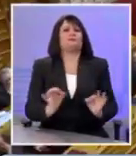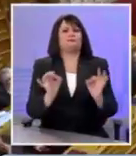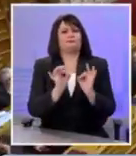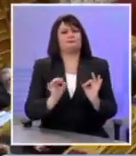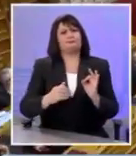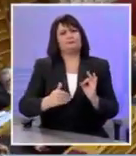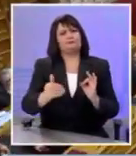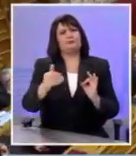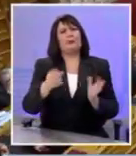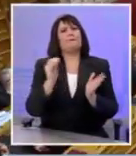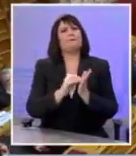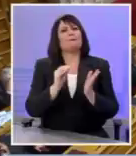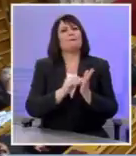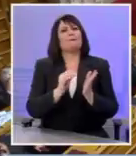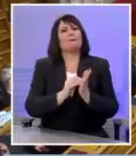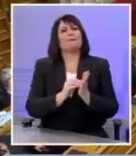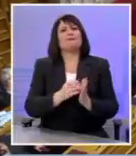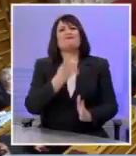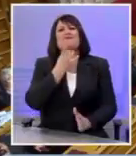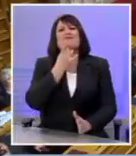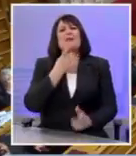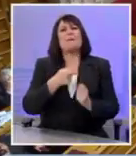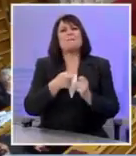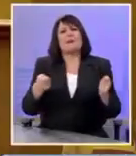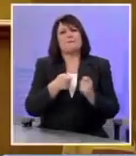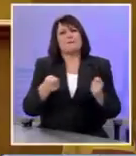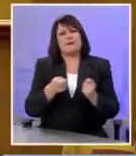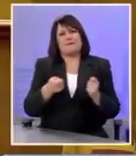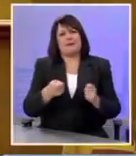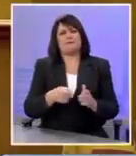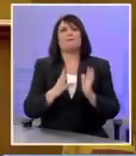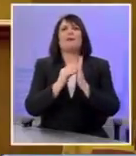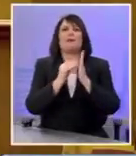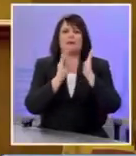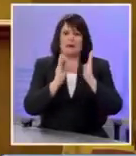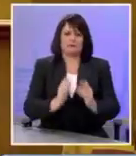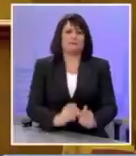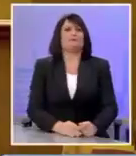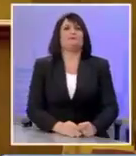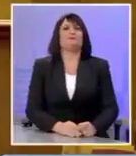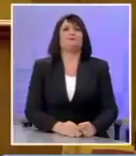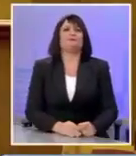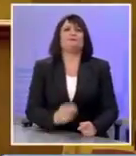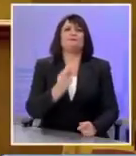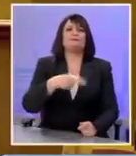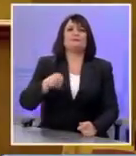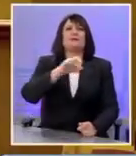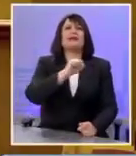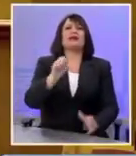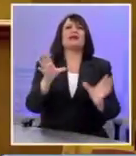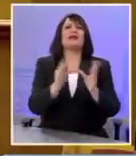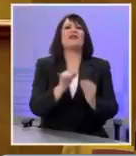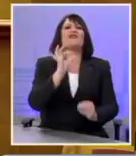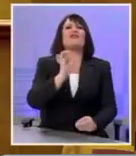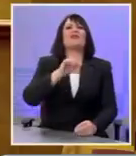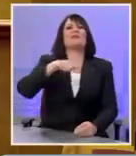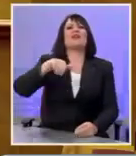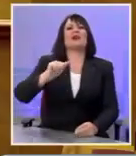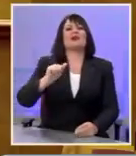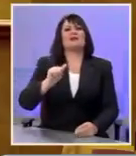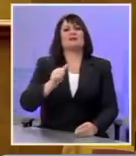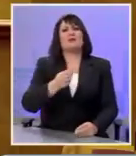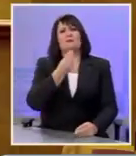προετοιμάζονται αλλεπάλληλα επώδυνα μέτρα, όπως αύξηση των συντελεστών ΦΠΑ σε